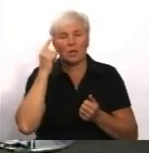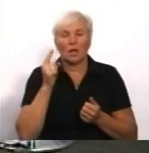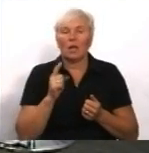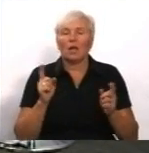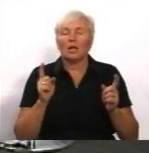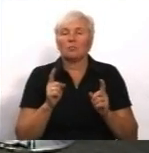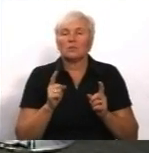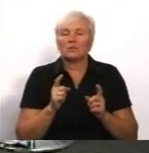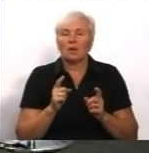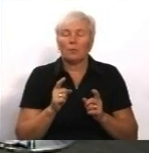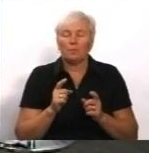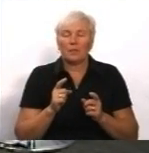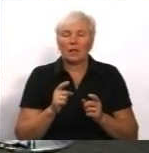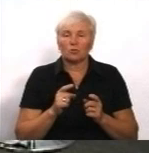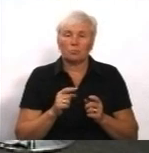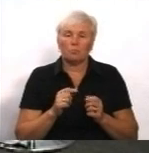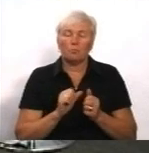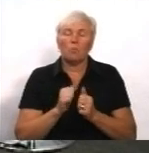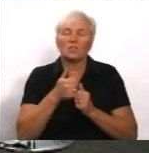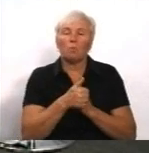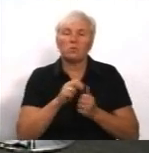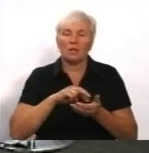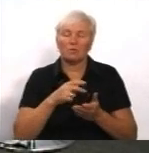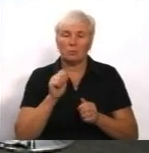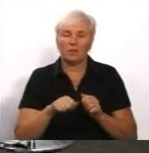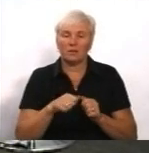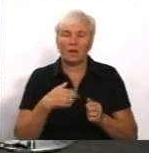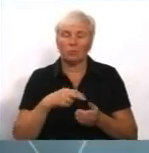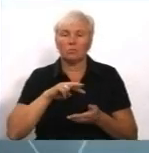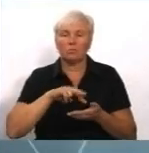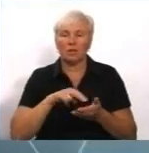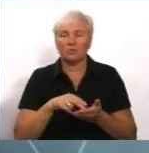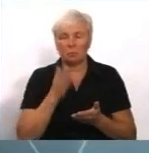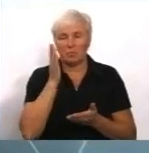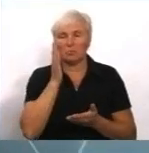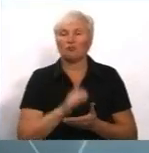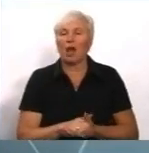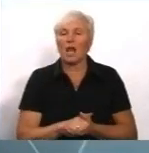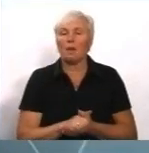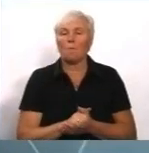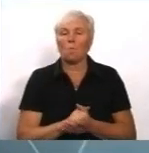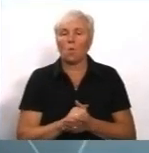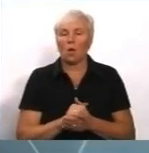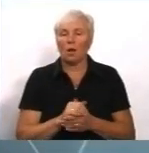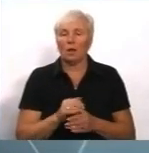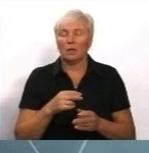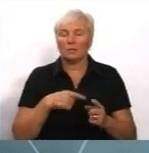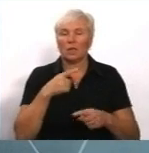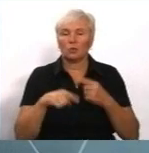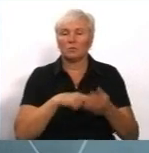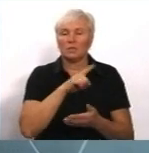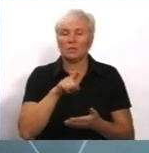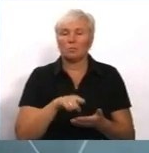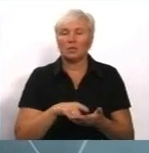шкодить на позапланові перевірки, а планово ми це передбачаємо. Пане Григорію, йдемо далі. Наступне моє питання,